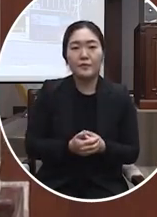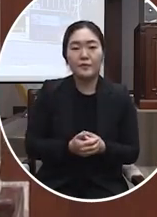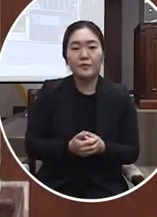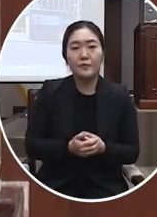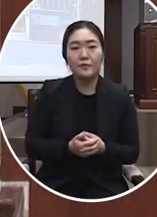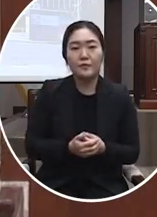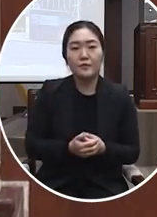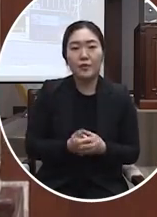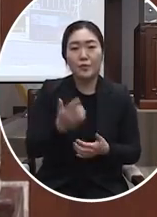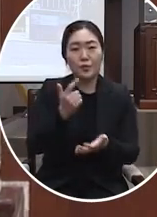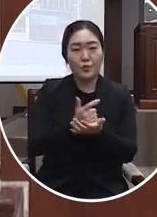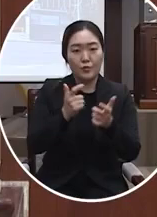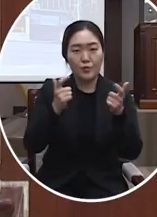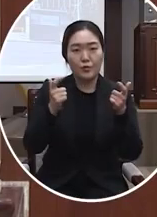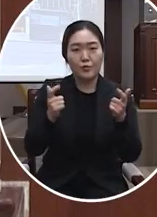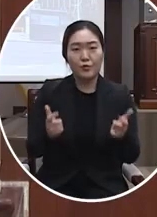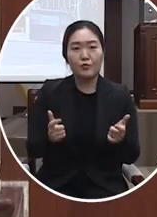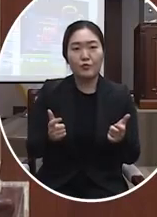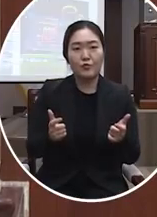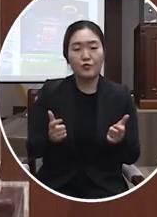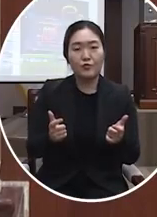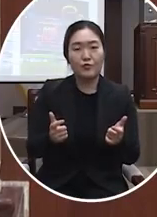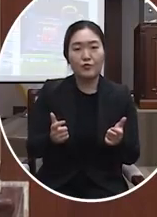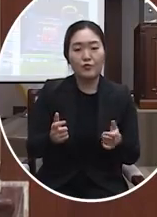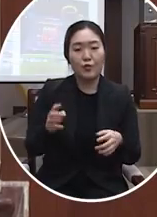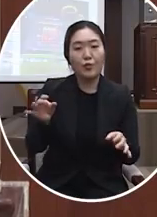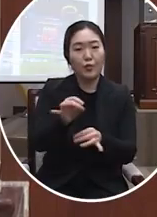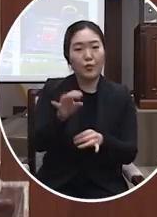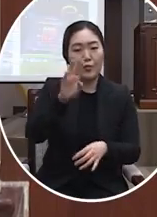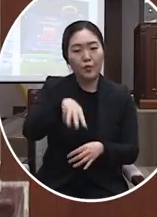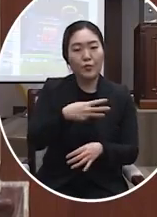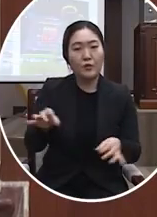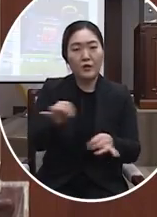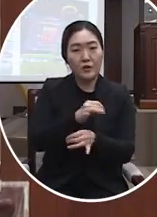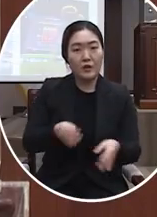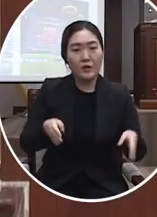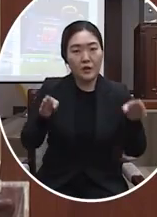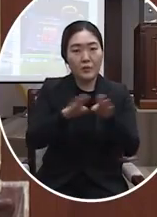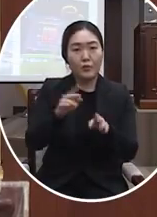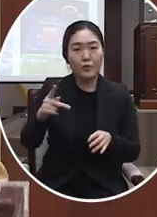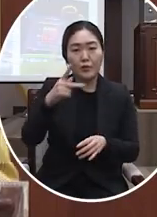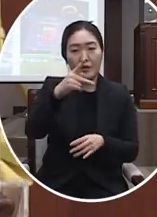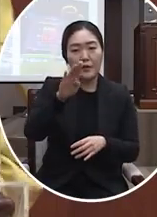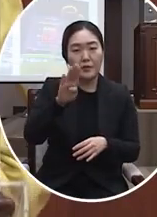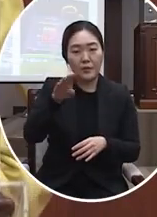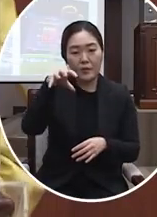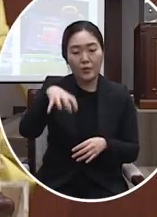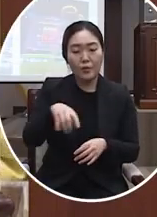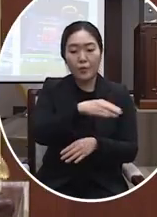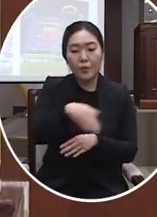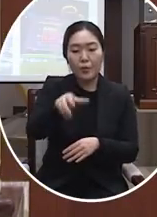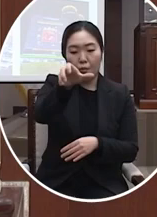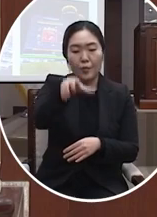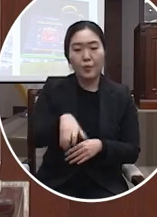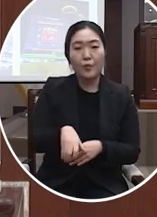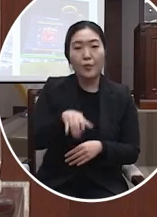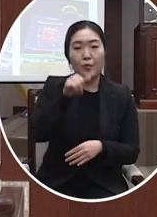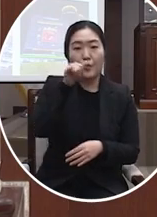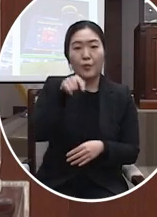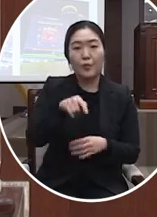사진은 노원의 상징적 거리인 노원역 사거리 롯데백화점, KB금융 노원프라자, 신한은행,